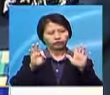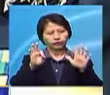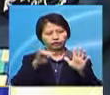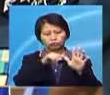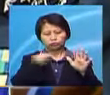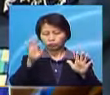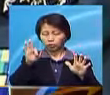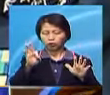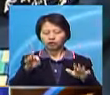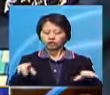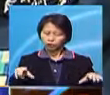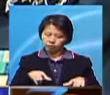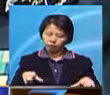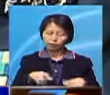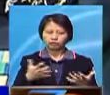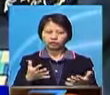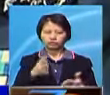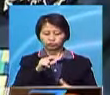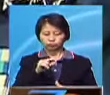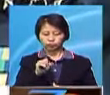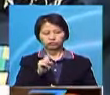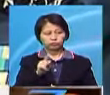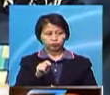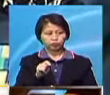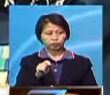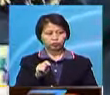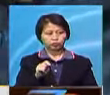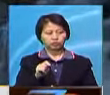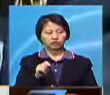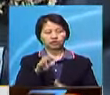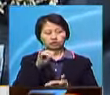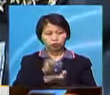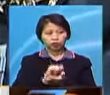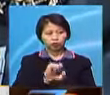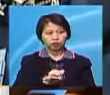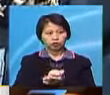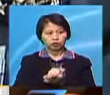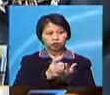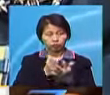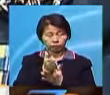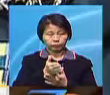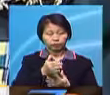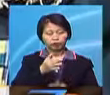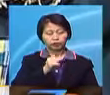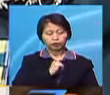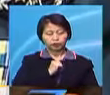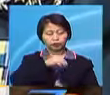pelaksanaannya, dari segi pelaksanaan GST ini, itu assessment internally.